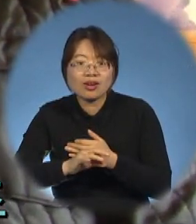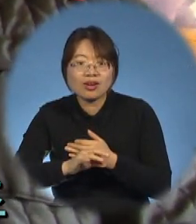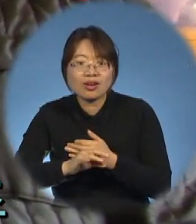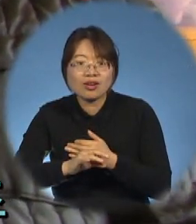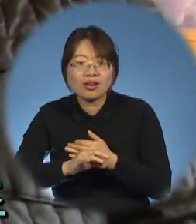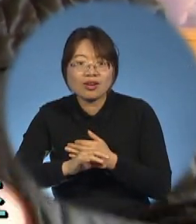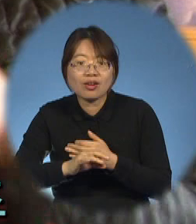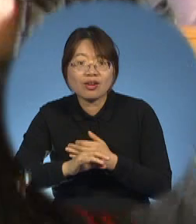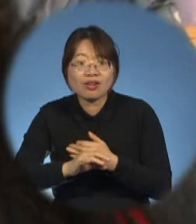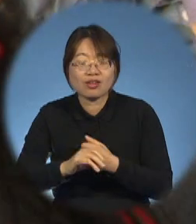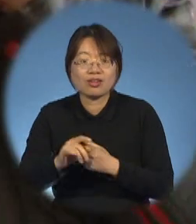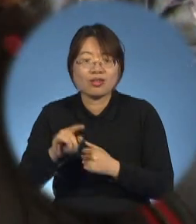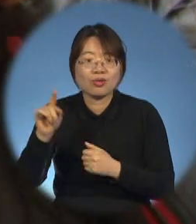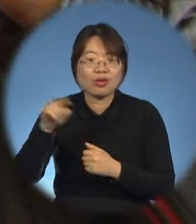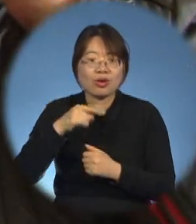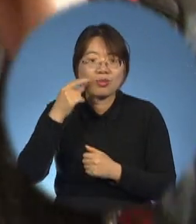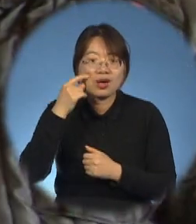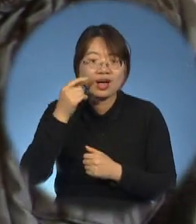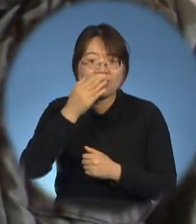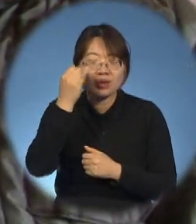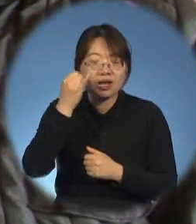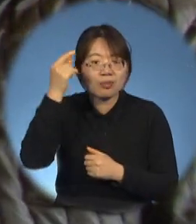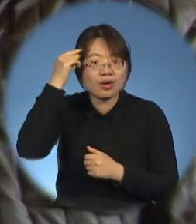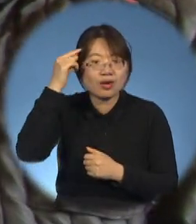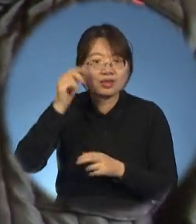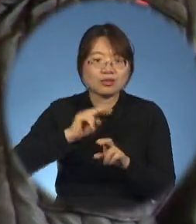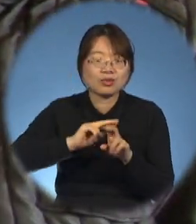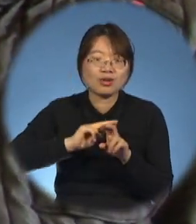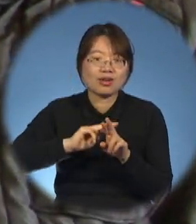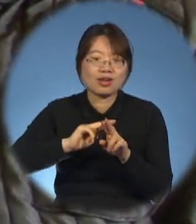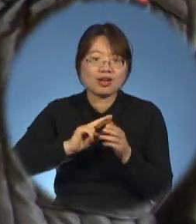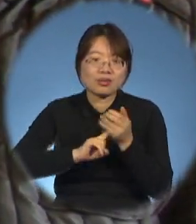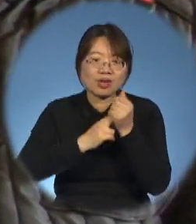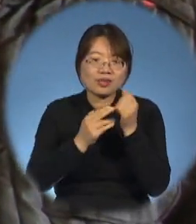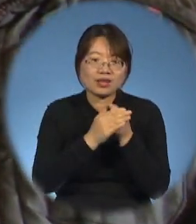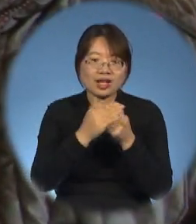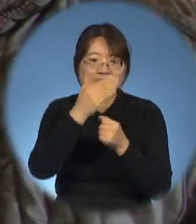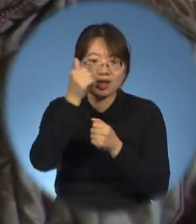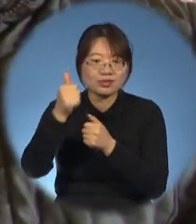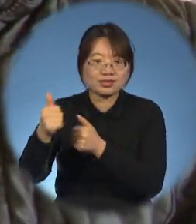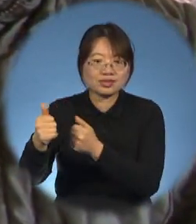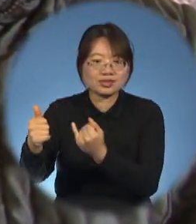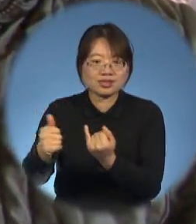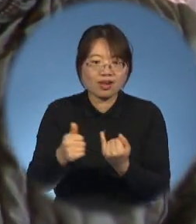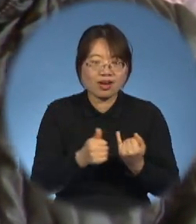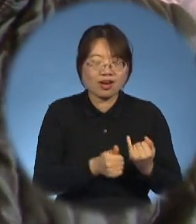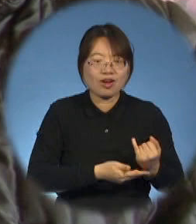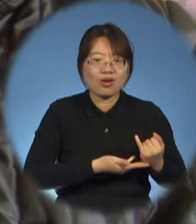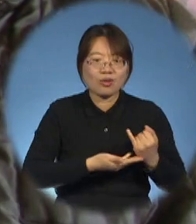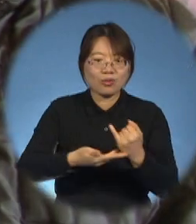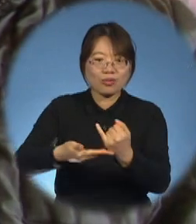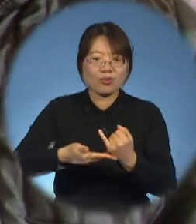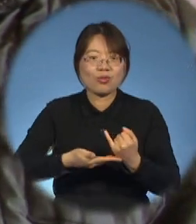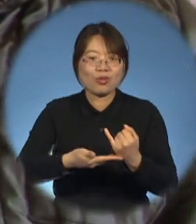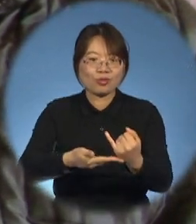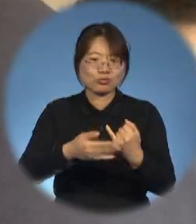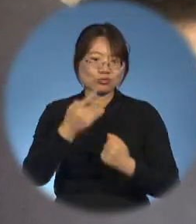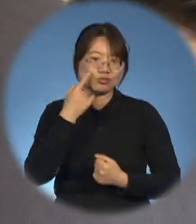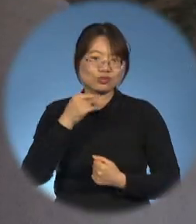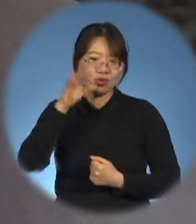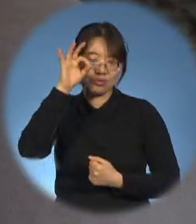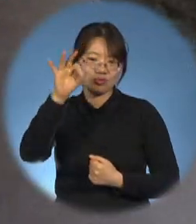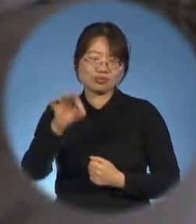없죠 그러니까 한 몸이 m 어려워 신계로 또한 아기가 따라 오시고 뭐 시작하고 그게 부럽게